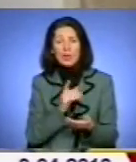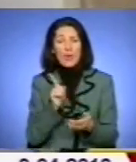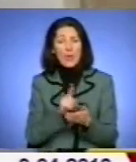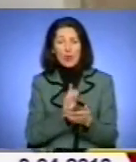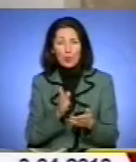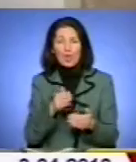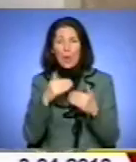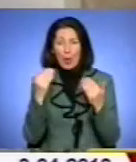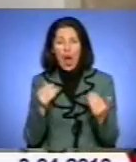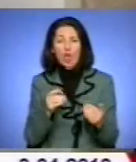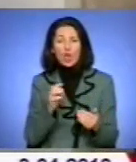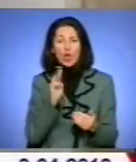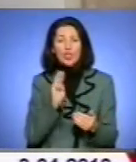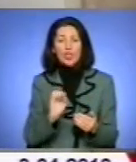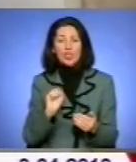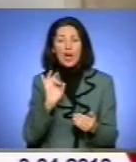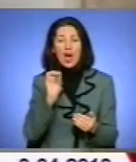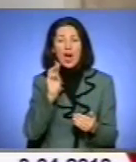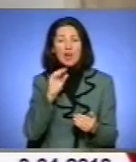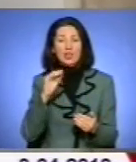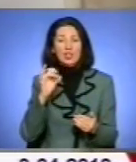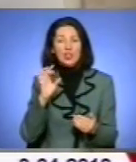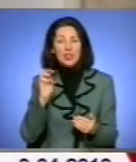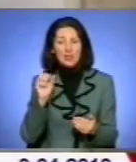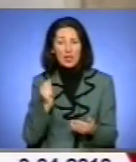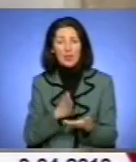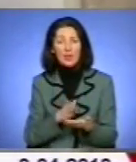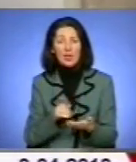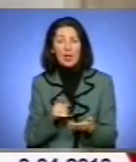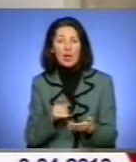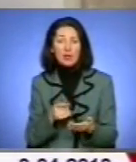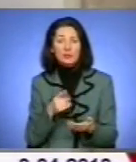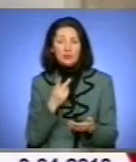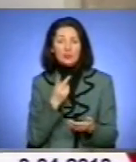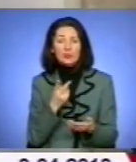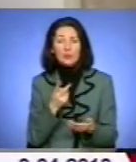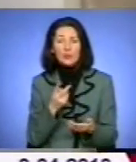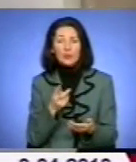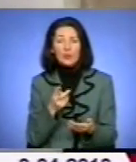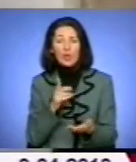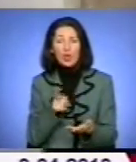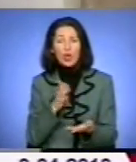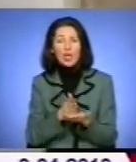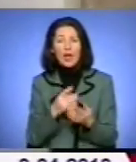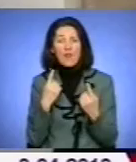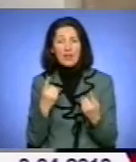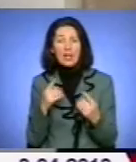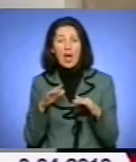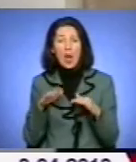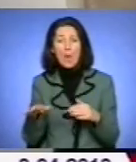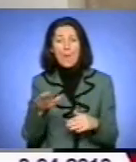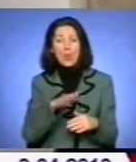але є те, маємо те, що маємо, ну, популяризуємо. Тут є велике поле